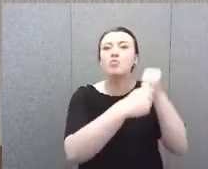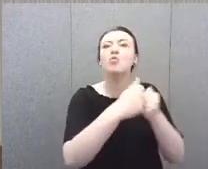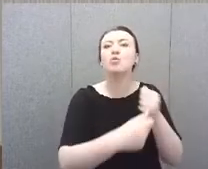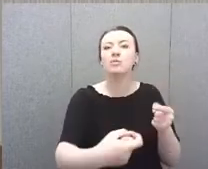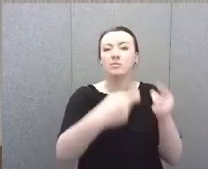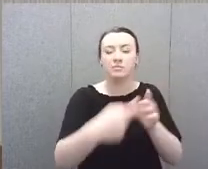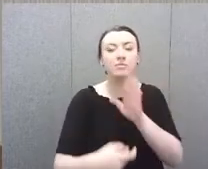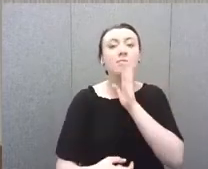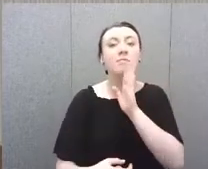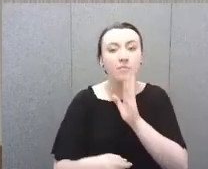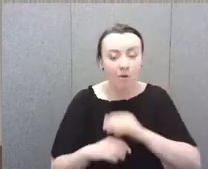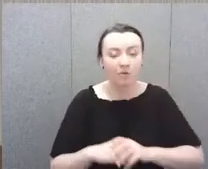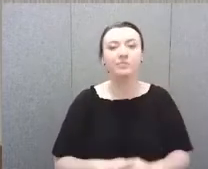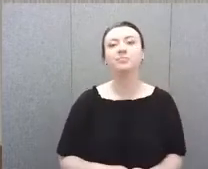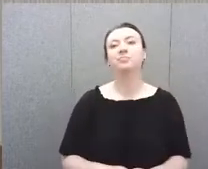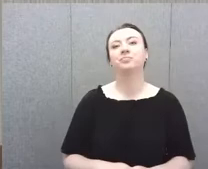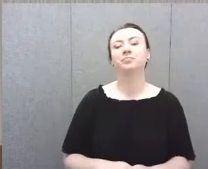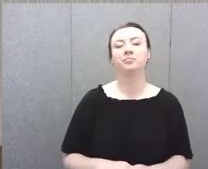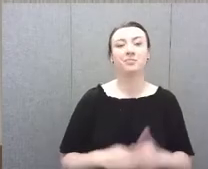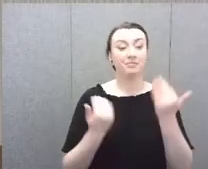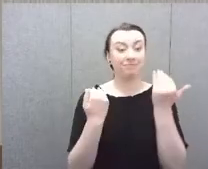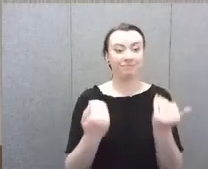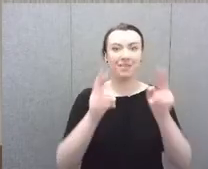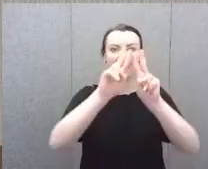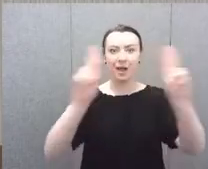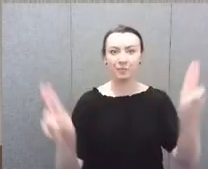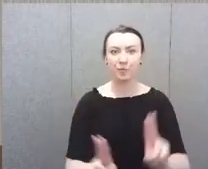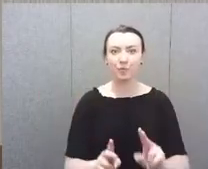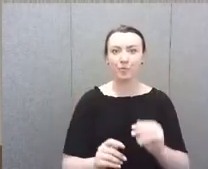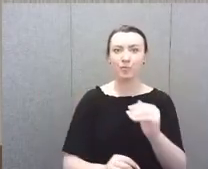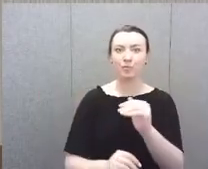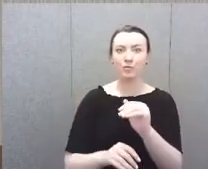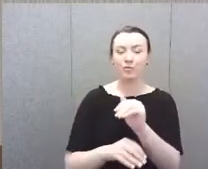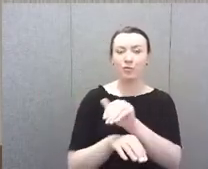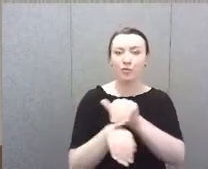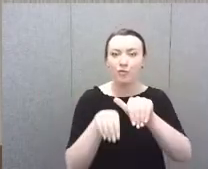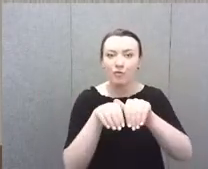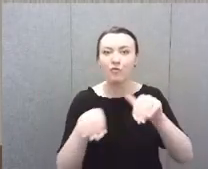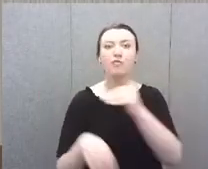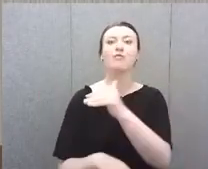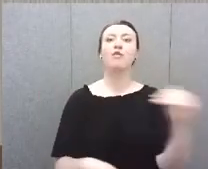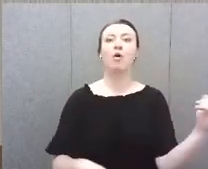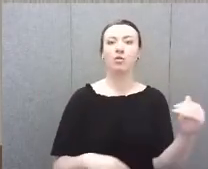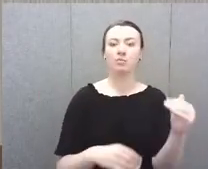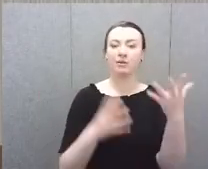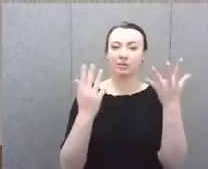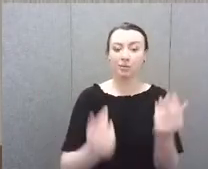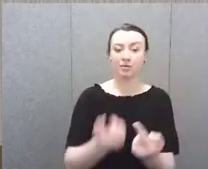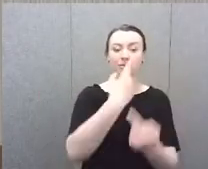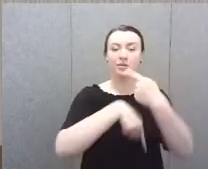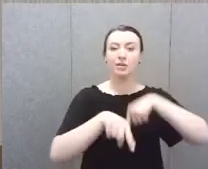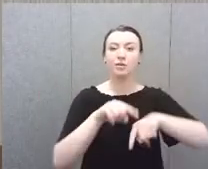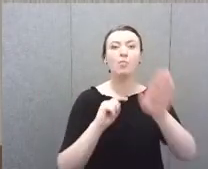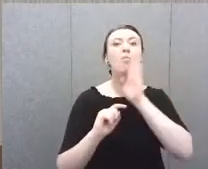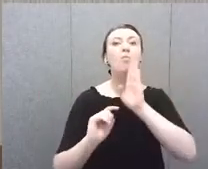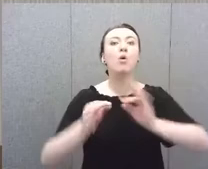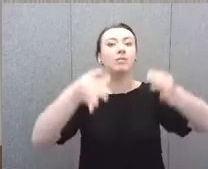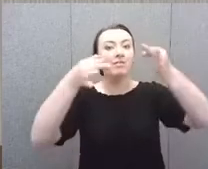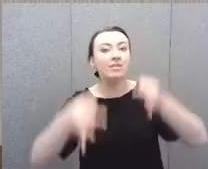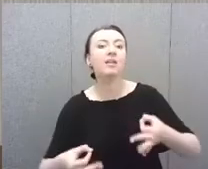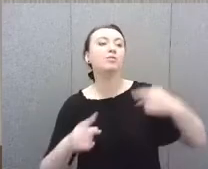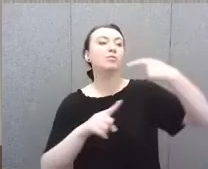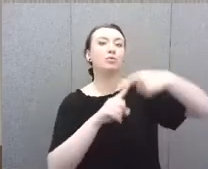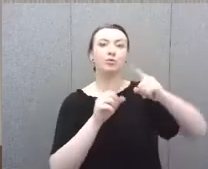предназначался борьбе с насилием по отношению женщин, до сегодняшнего форума, во время которого мы возвращаемся к правам